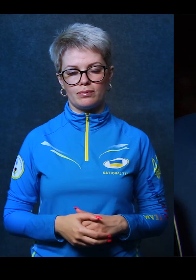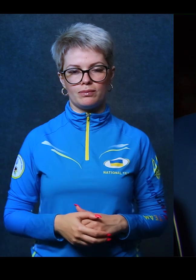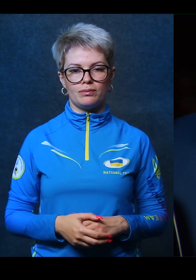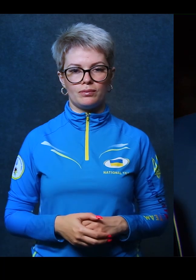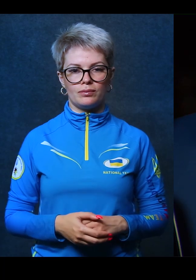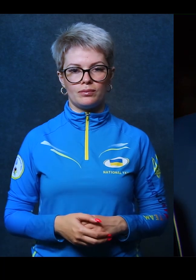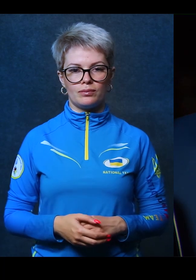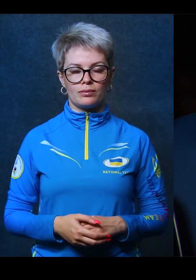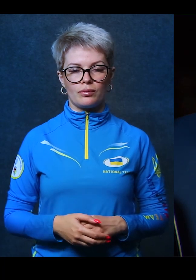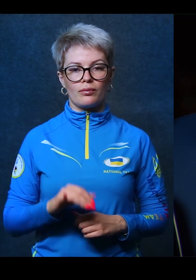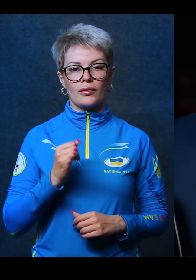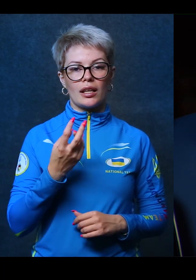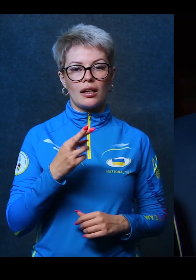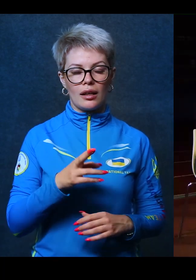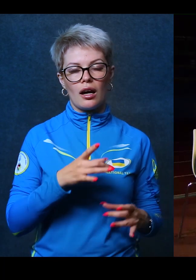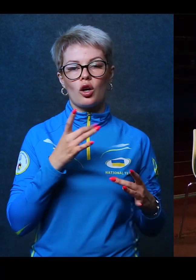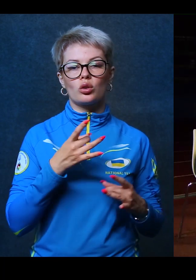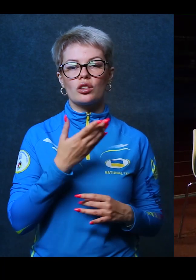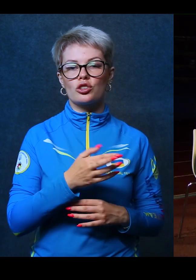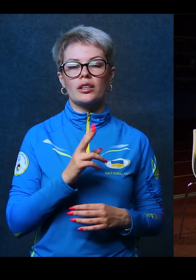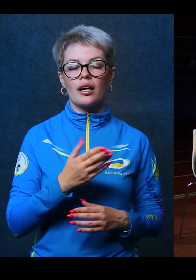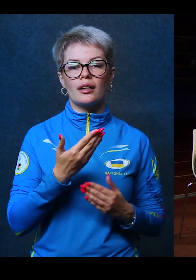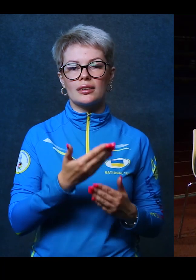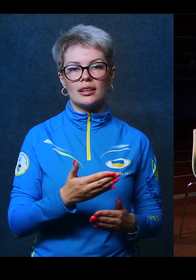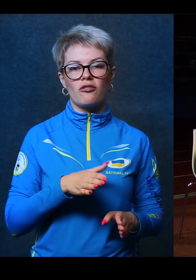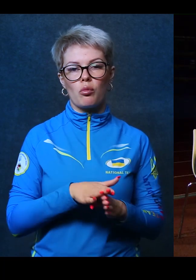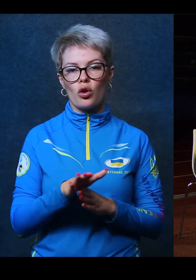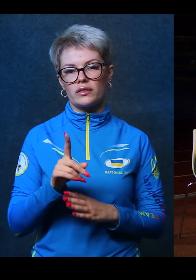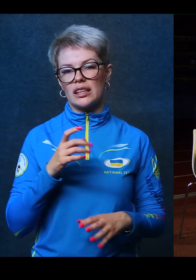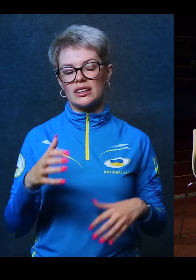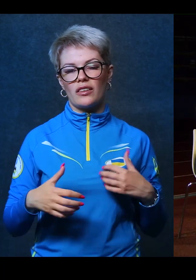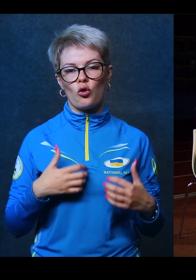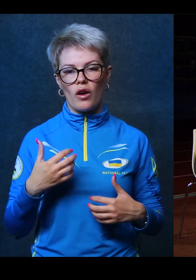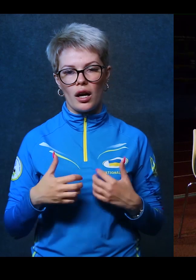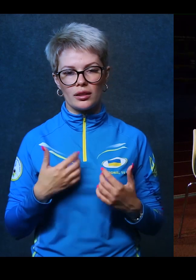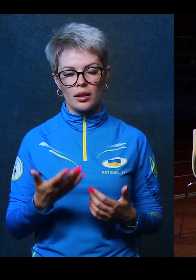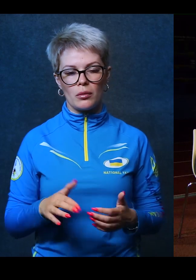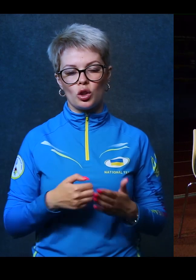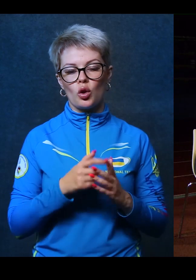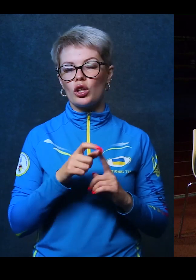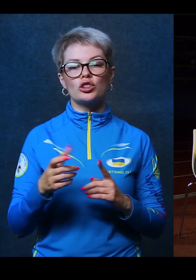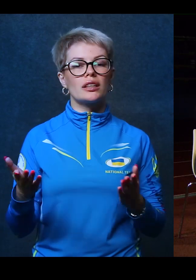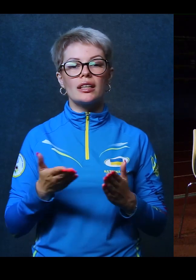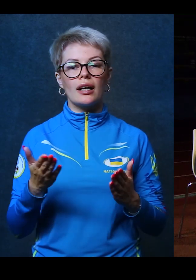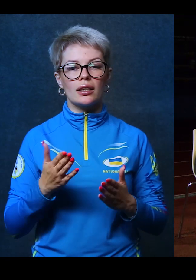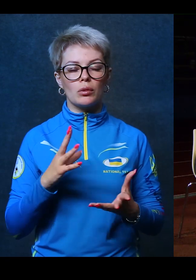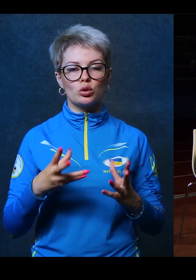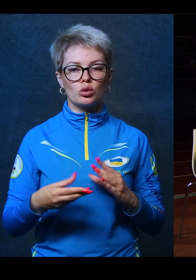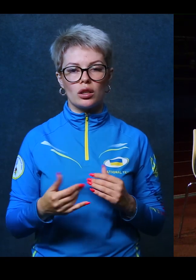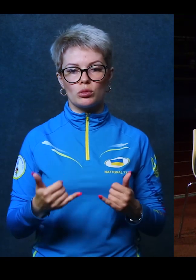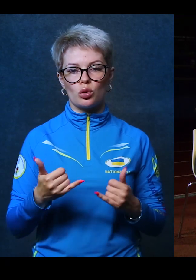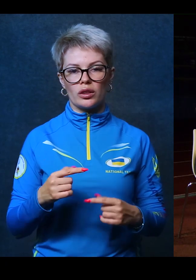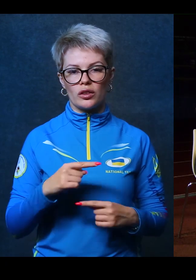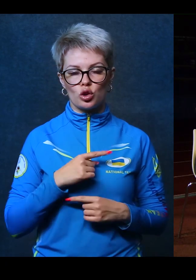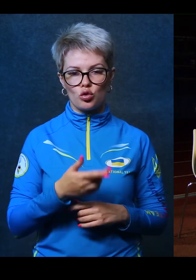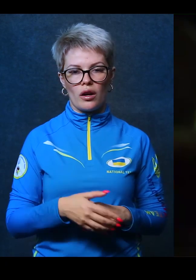Да. Ілля, ось розкажи, як ти впорався з хвилюванням, до речі, з яким результатом